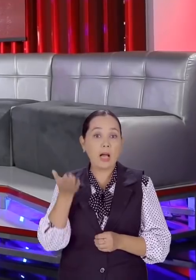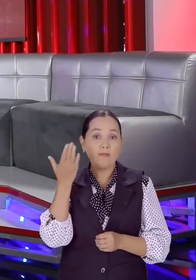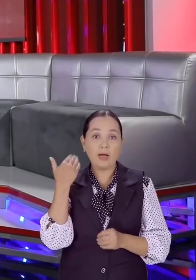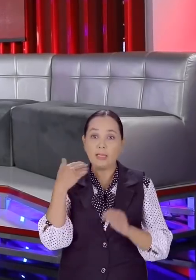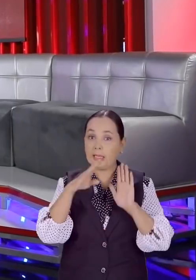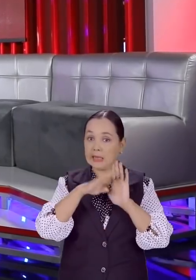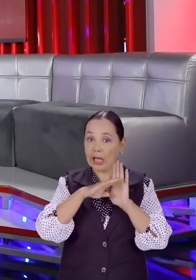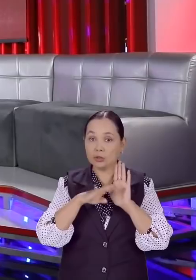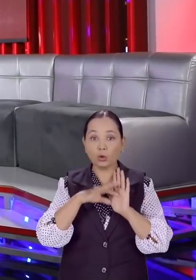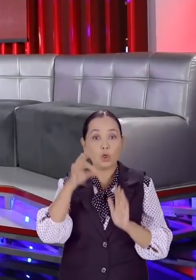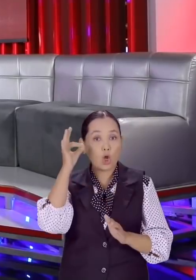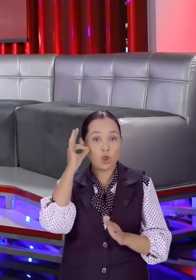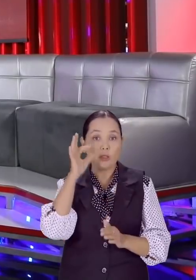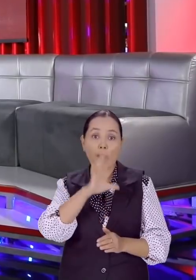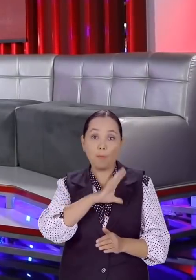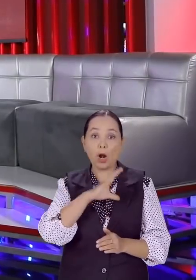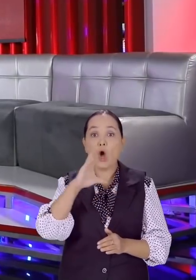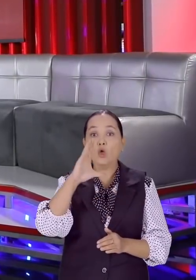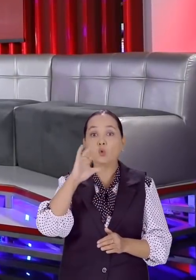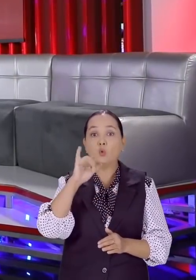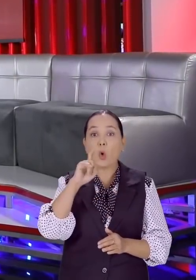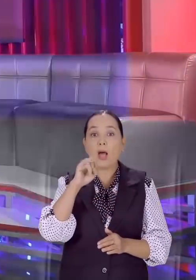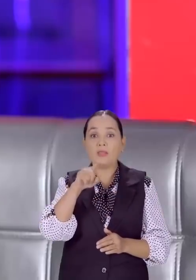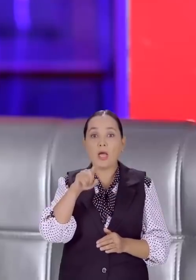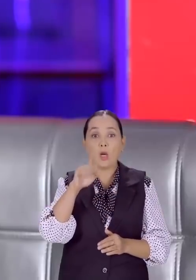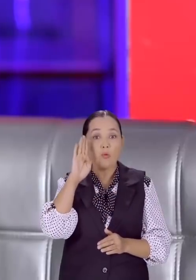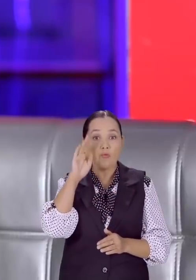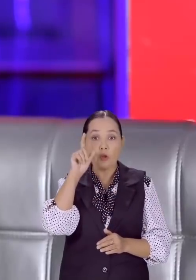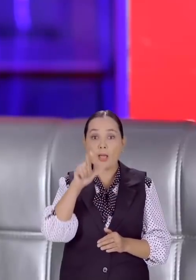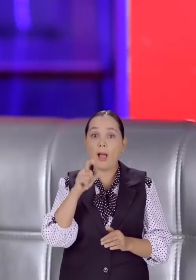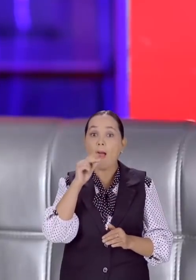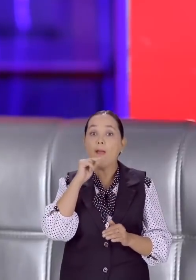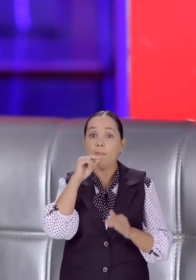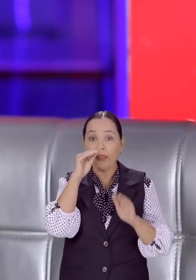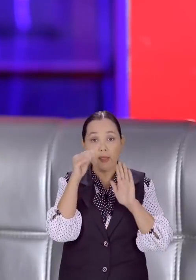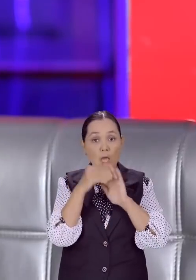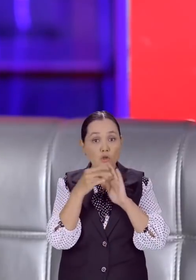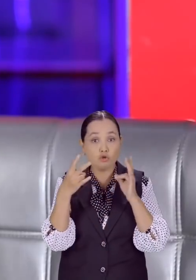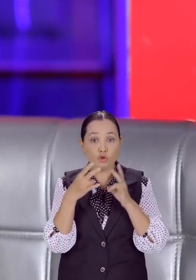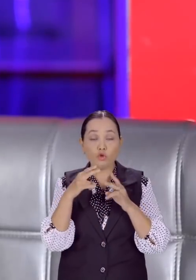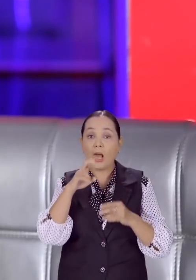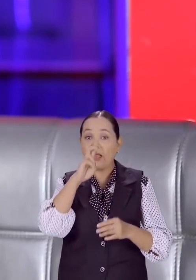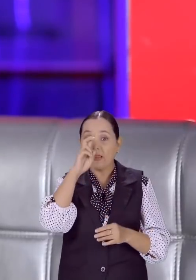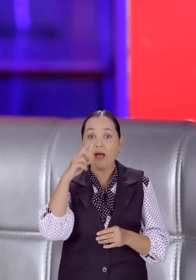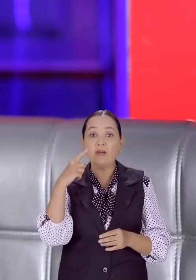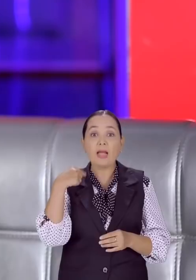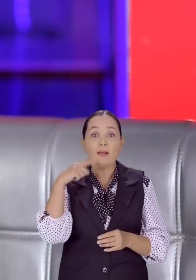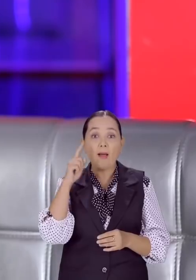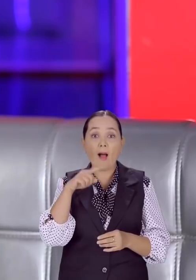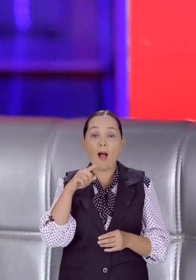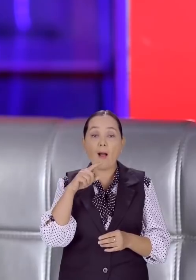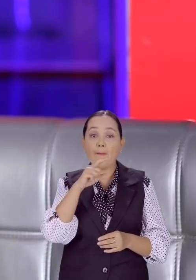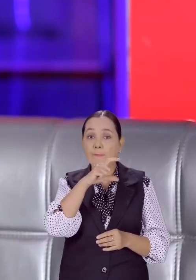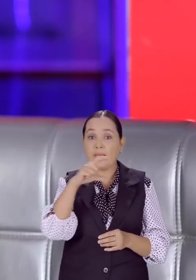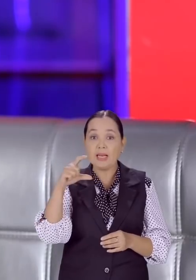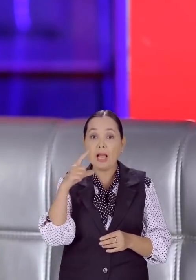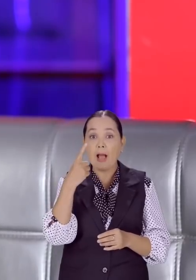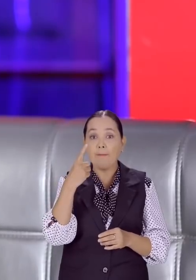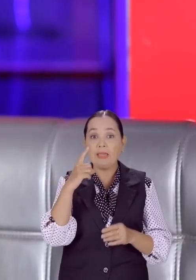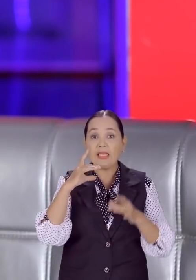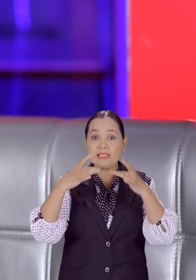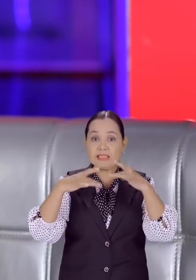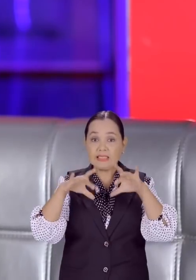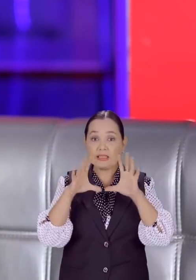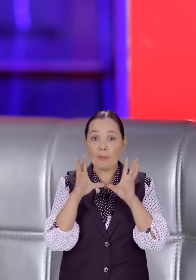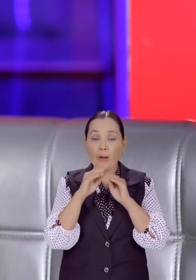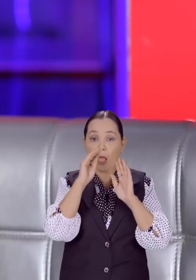Avvalgi dasturimizda yodingizda bo'lsa, Surxondaryolik shovvoz o'z aybini yashirish uchun davlat raqam belgisining bir qismini disk